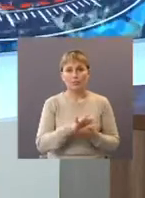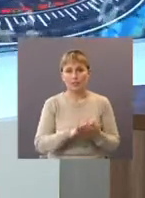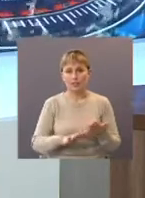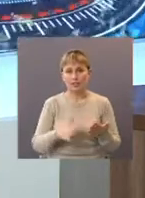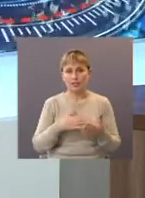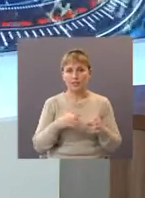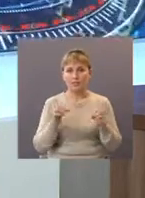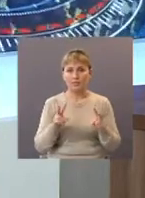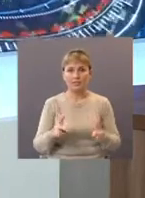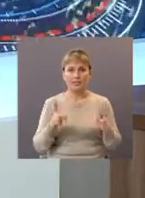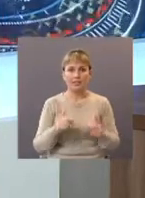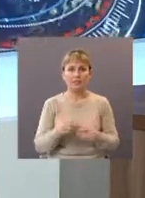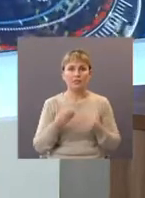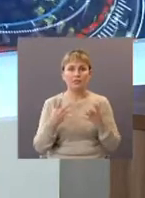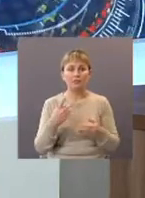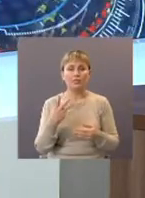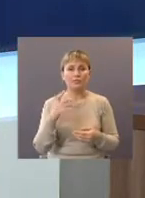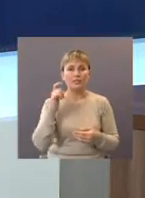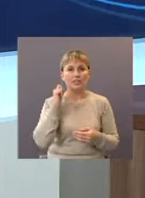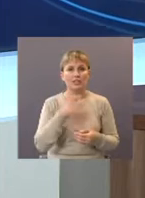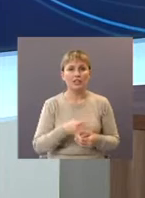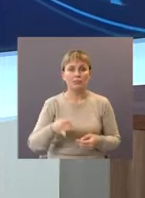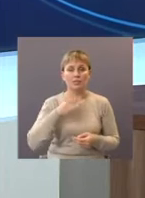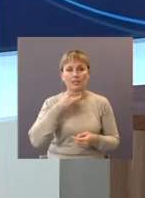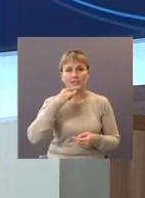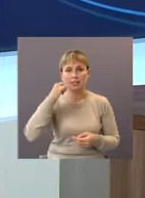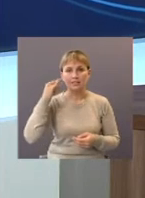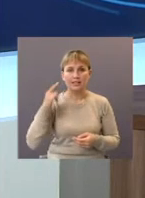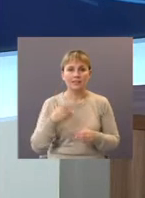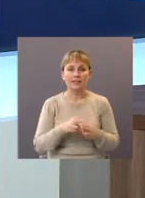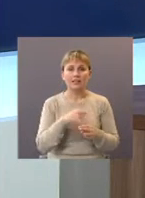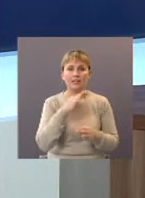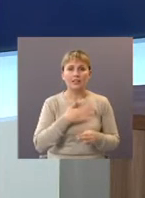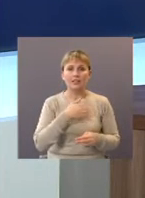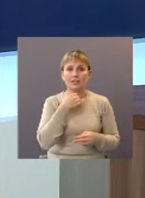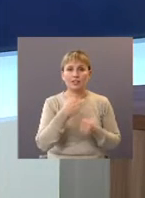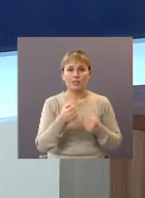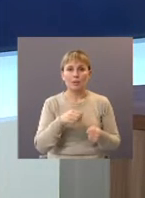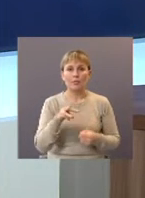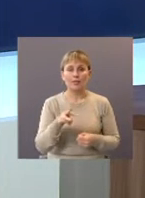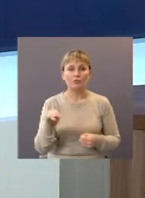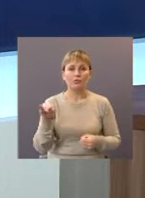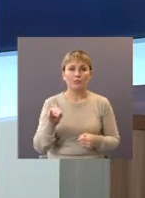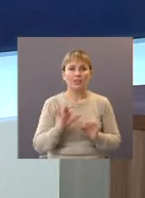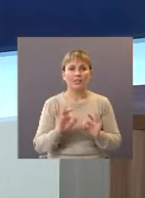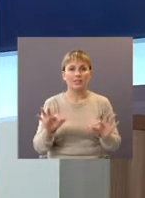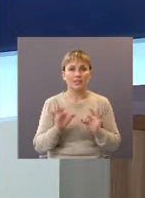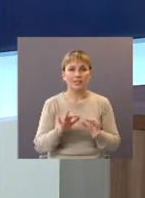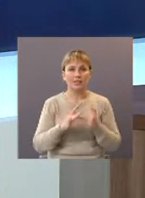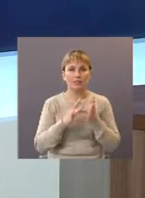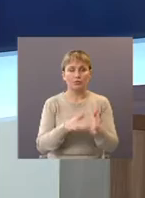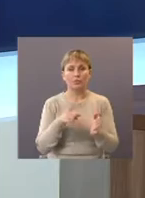продолжаем наш специальный цикл, посвященный 25-летию Республики Казахстан. На этот раз наш корреспондент Мадина Исюмбаева совершила